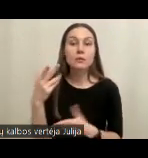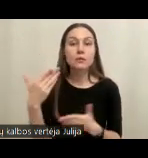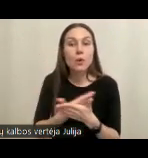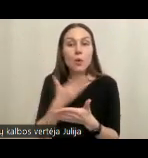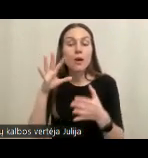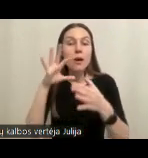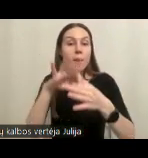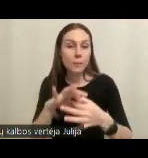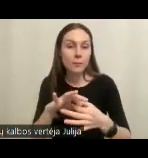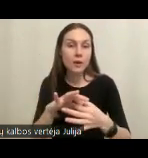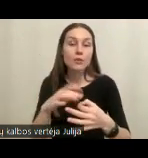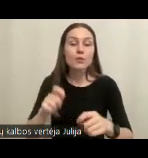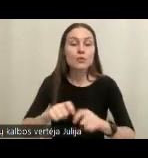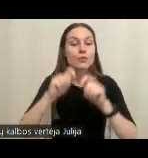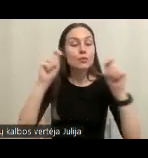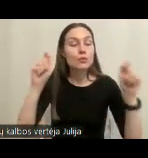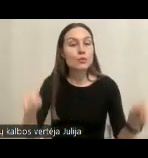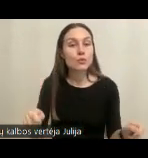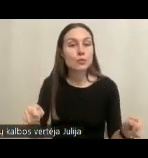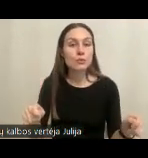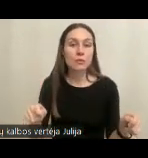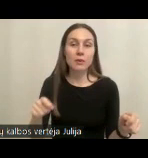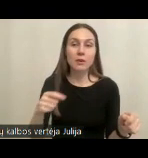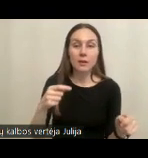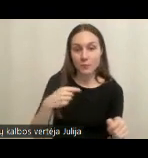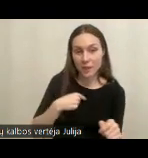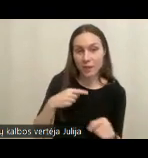prisijungė. Mes pradėjome kelionę, aš ir Rūta